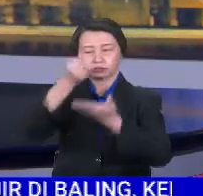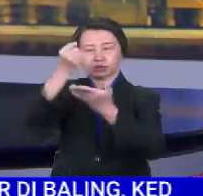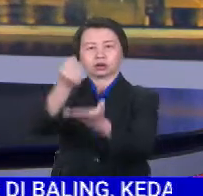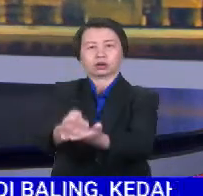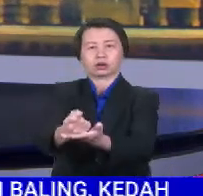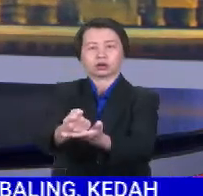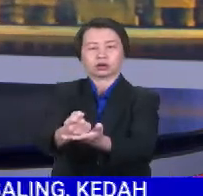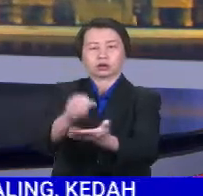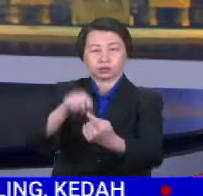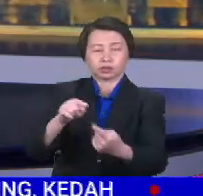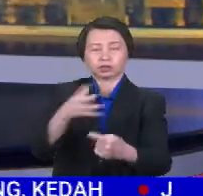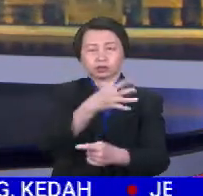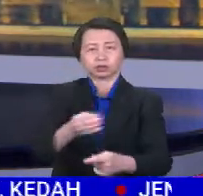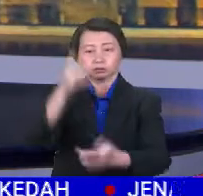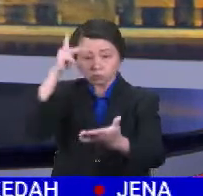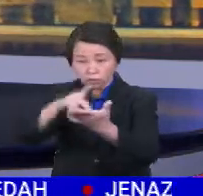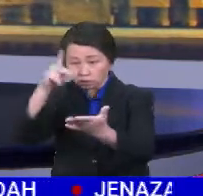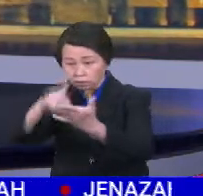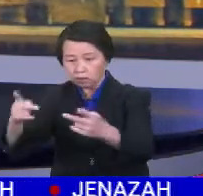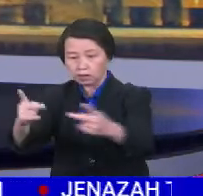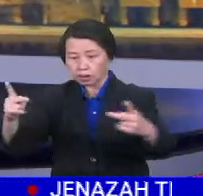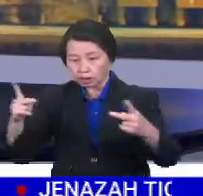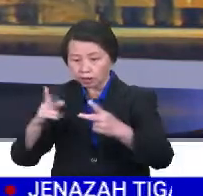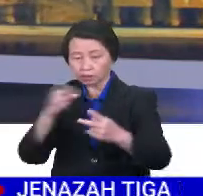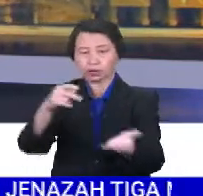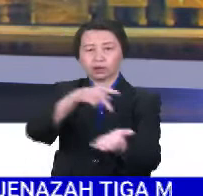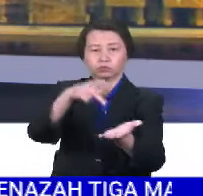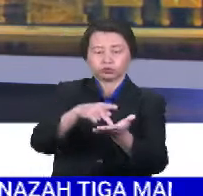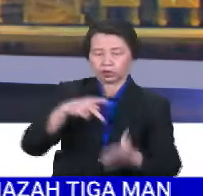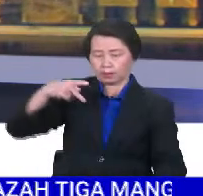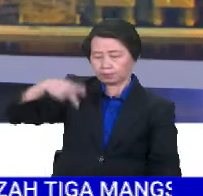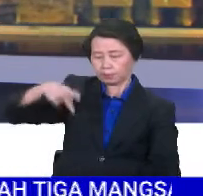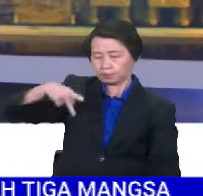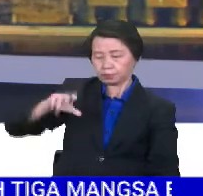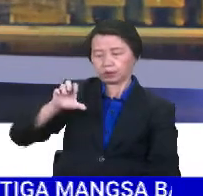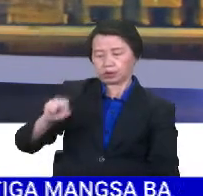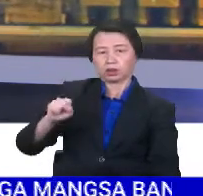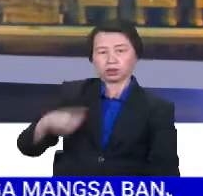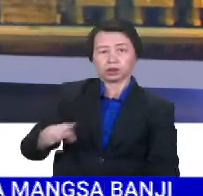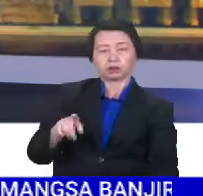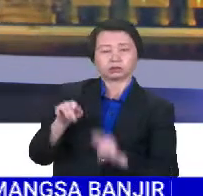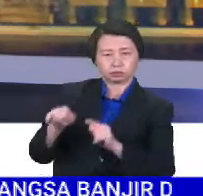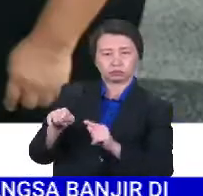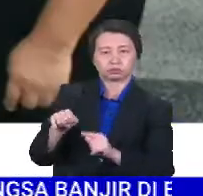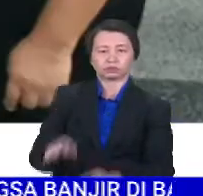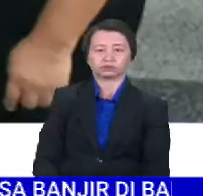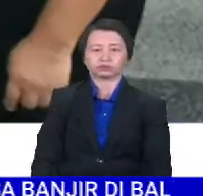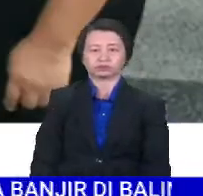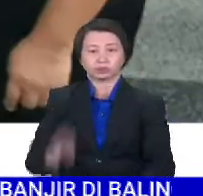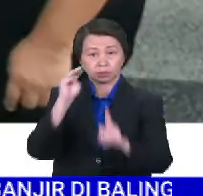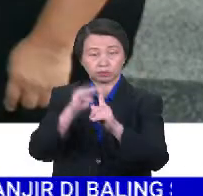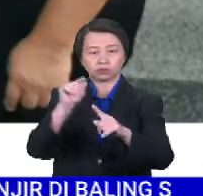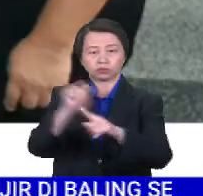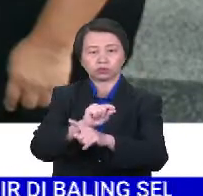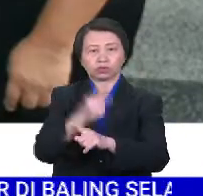awal bantuan panci di samping mengenal pasti kawasan dan pusat pemindahan sementara pvs yang terlibat misi